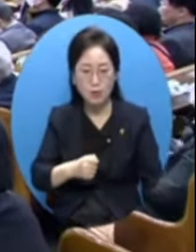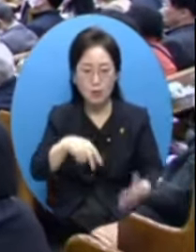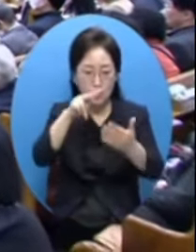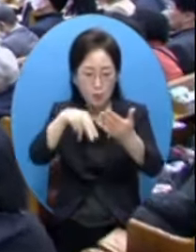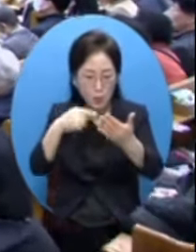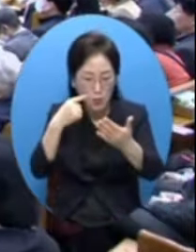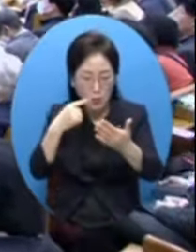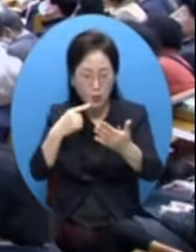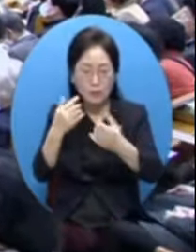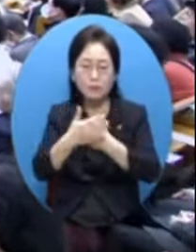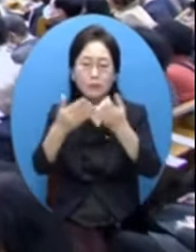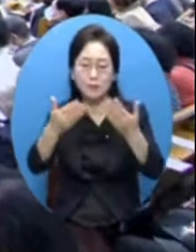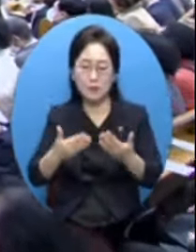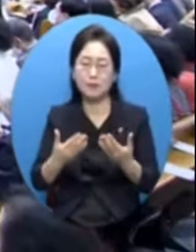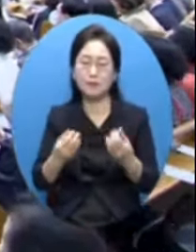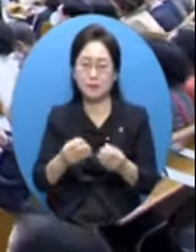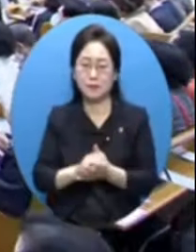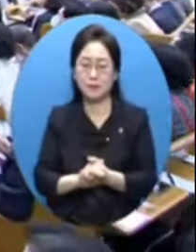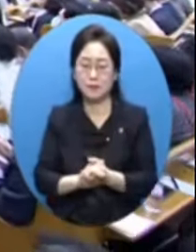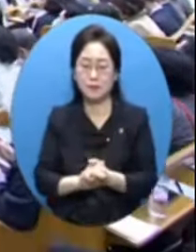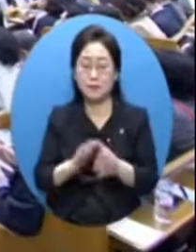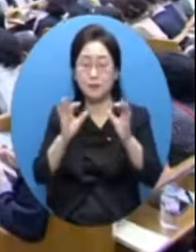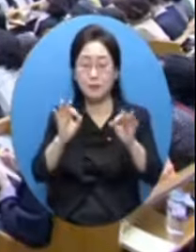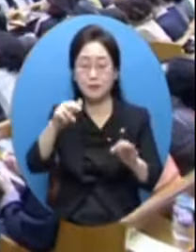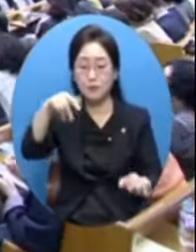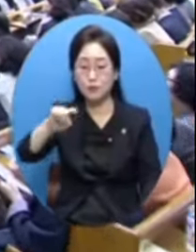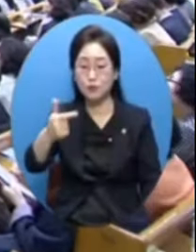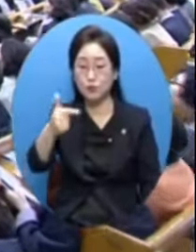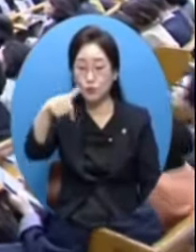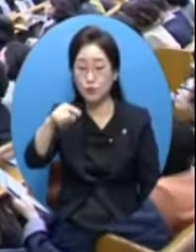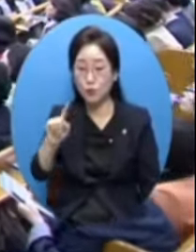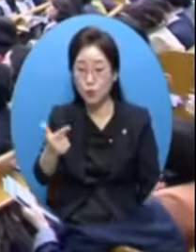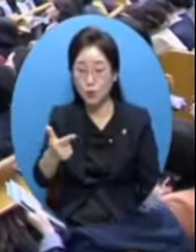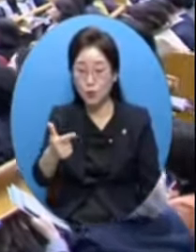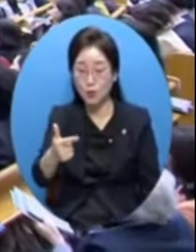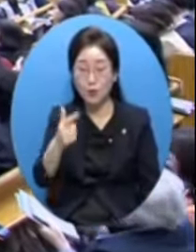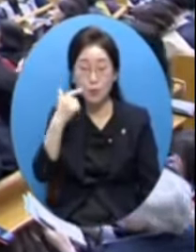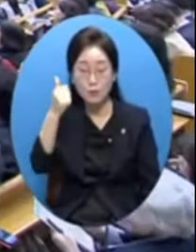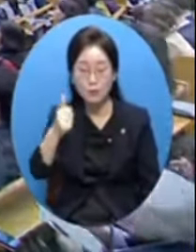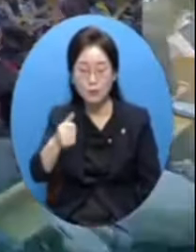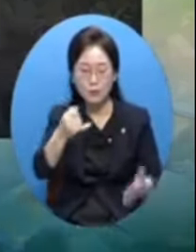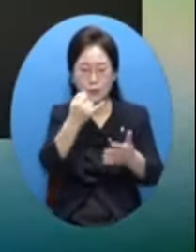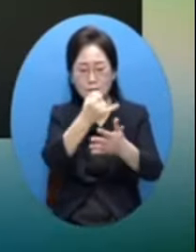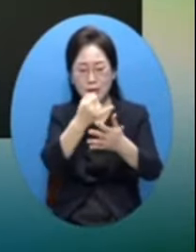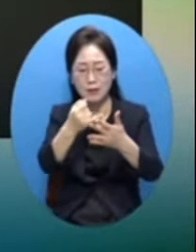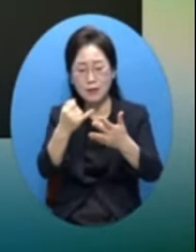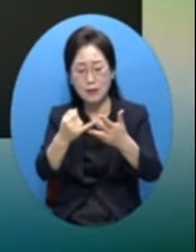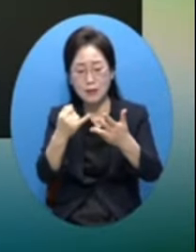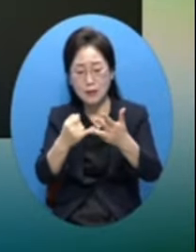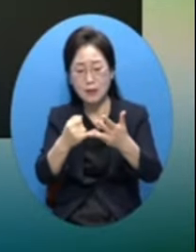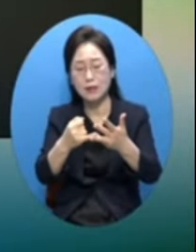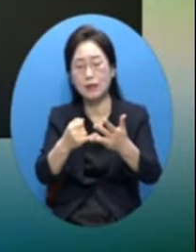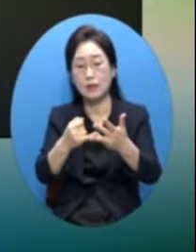있습니다. 김종 목사님의 네 딸 중 유독 연약하고 약했던 둘째 딸